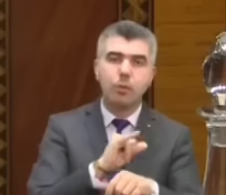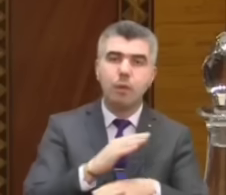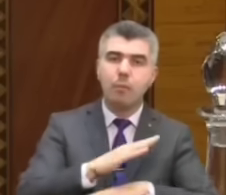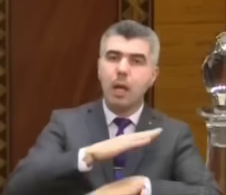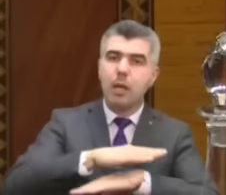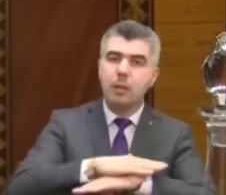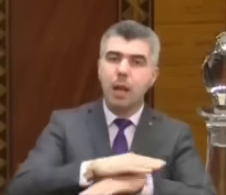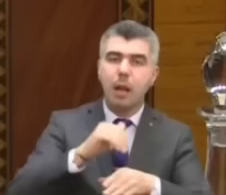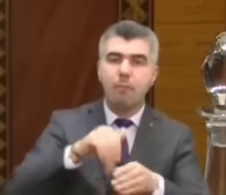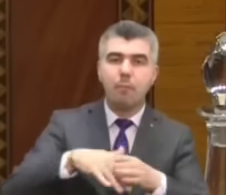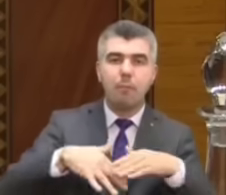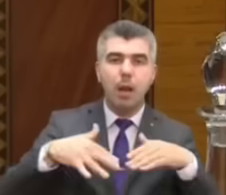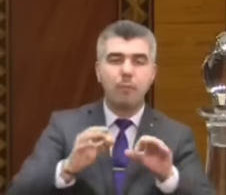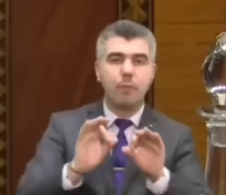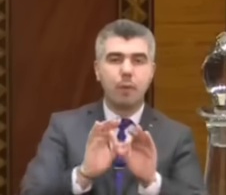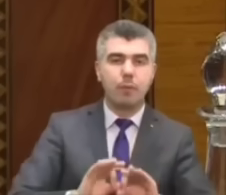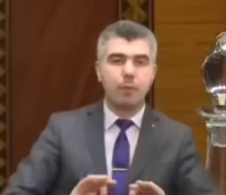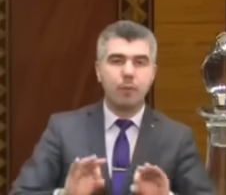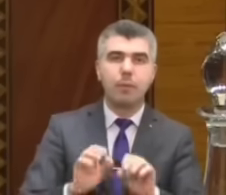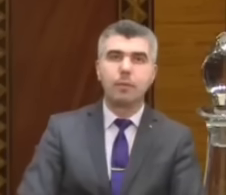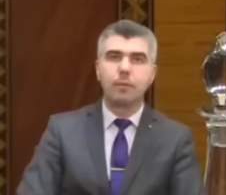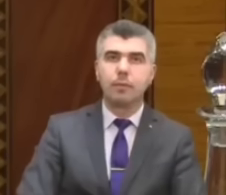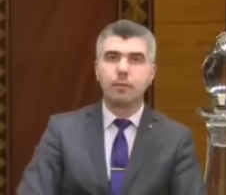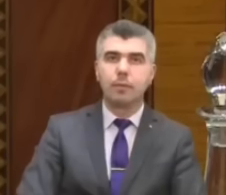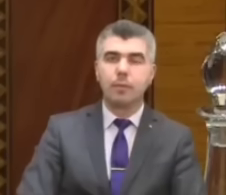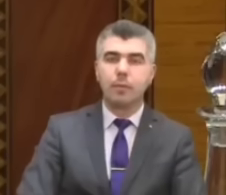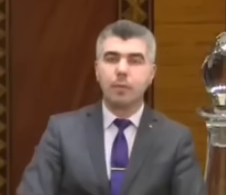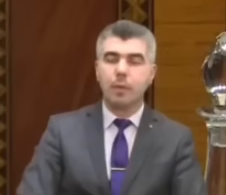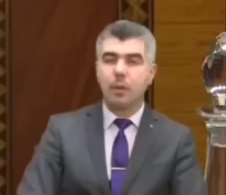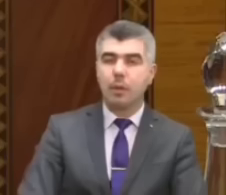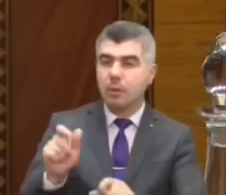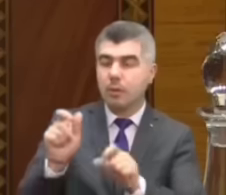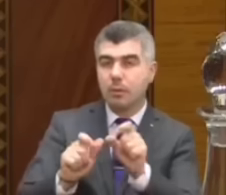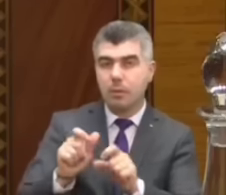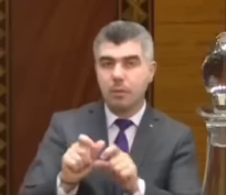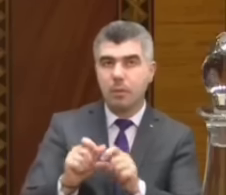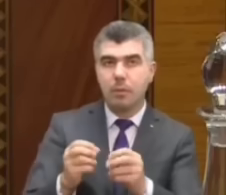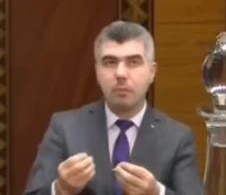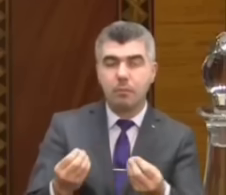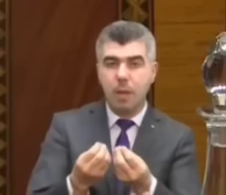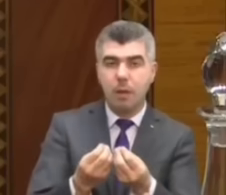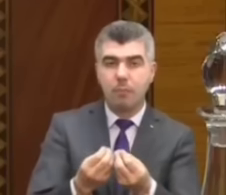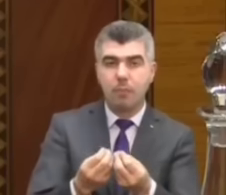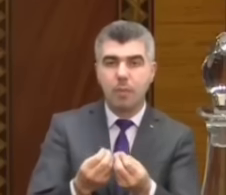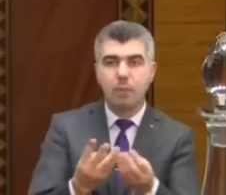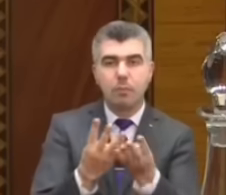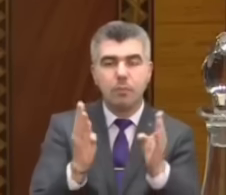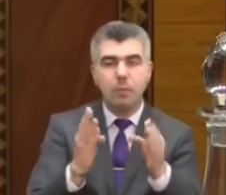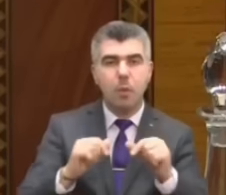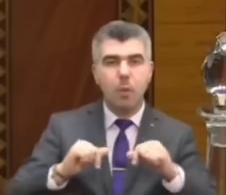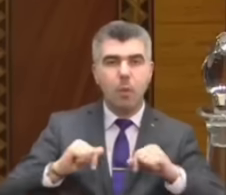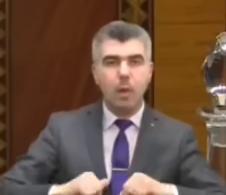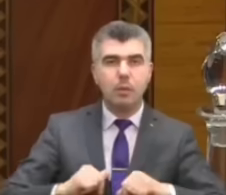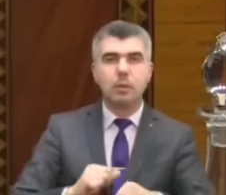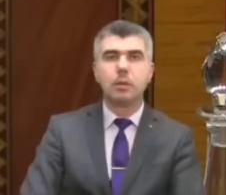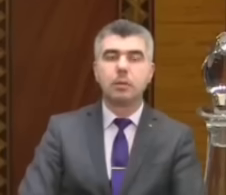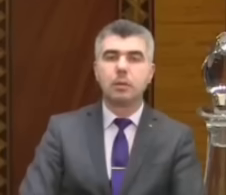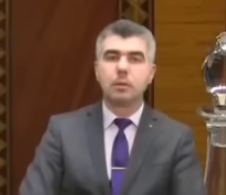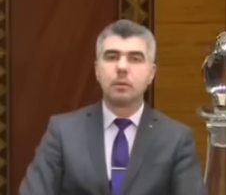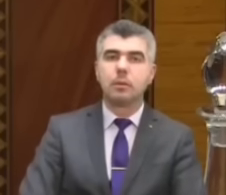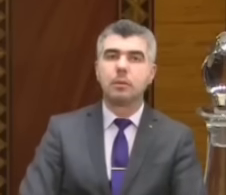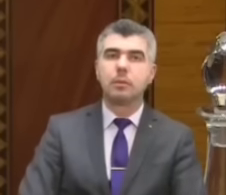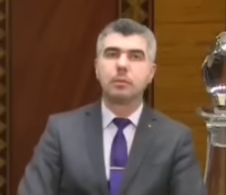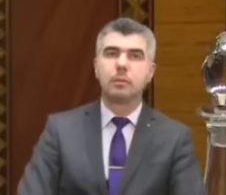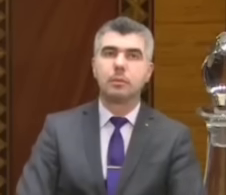البرلمان. ما دويتوش عليه لا انتم لا الاخوان، مع كامل الاحترام المتدخلين باسم الاغلبيه.